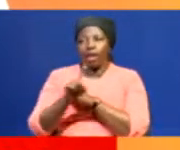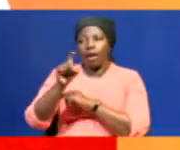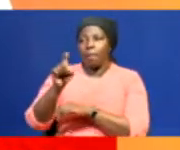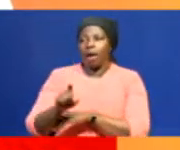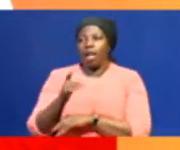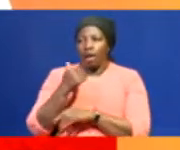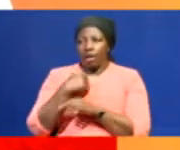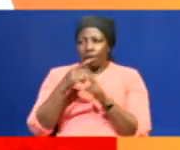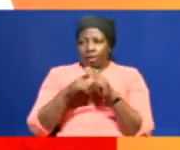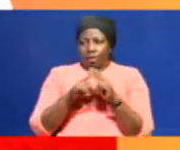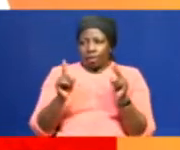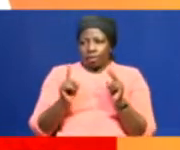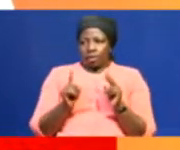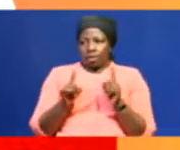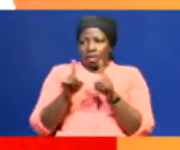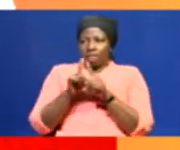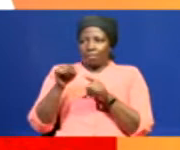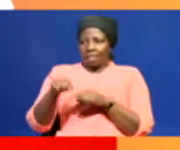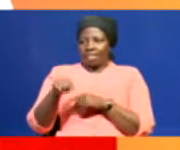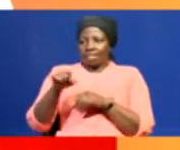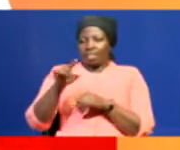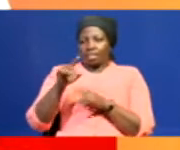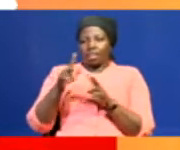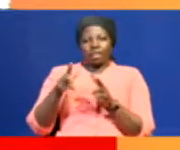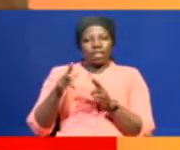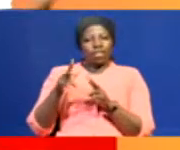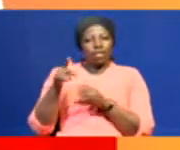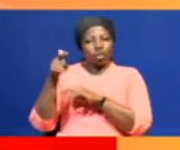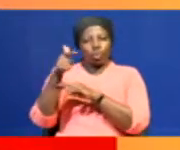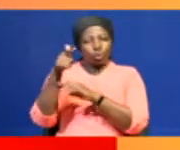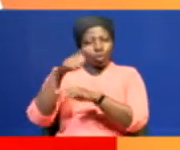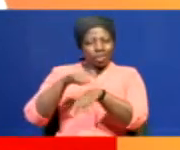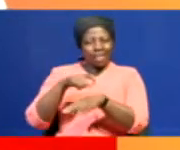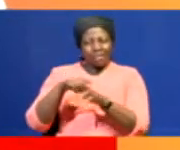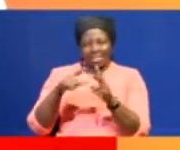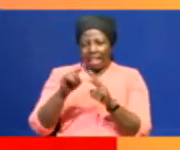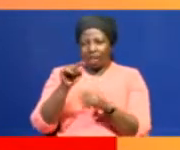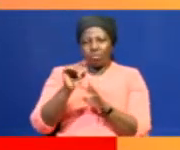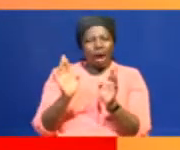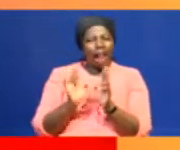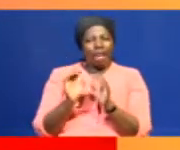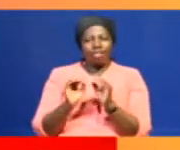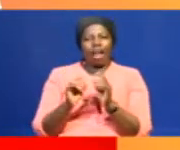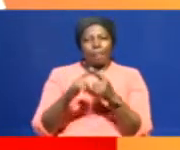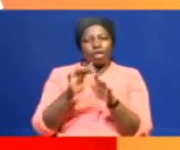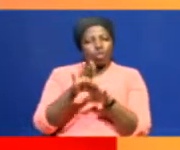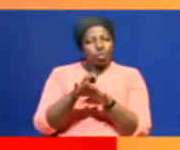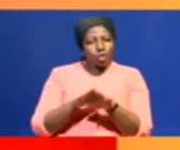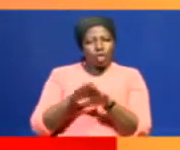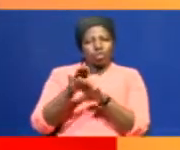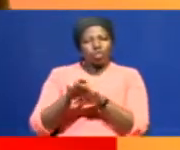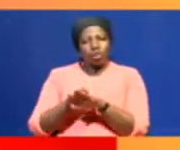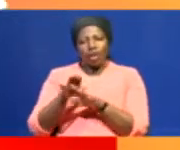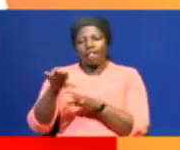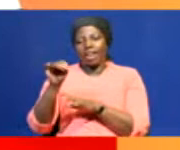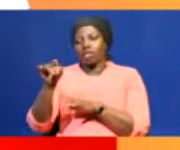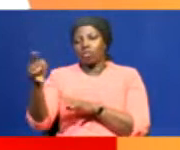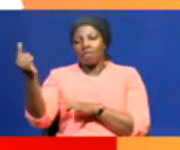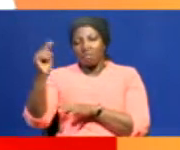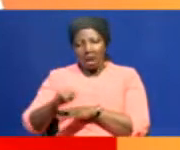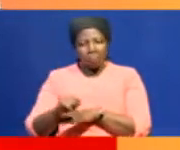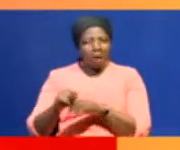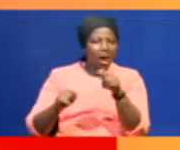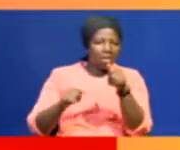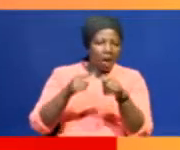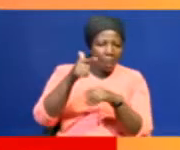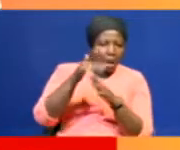mwanzo. Kila hata hii studio ilipoanza hamkuwa tayari, lakini polepole mlijipata, wewe umekuja, ule mwingine wa kamera